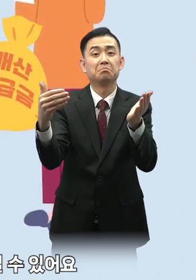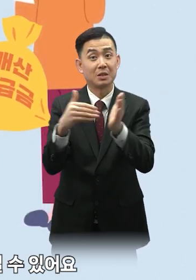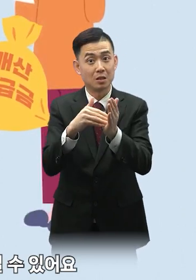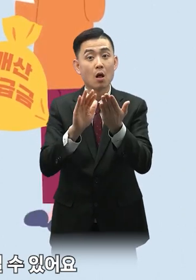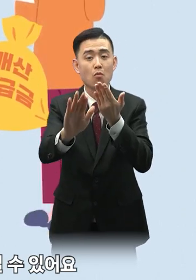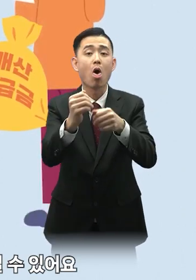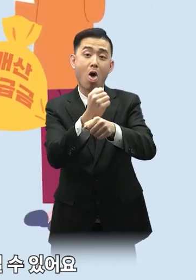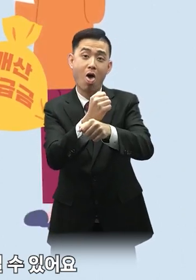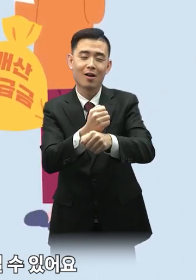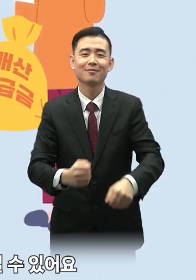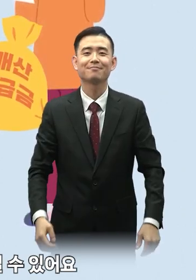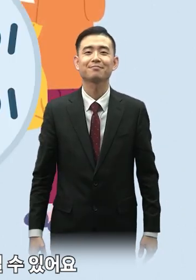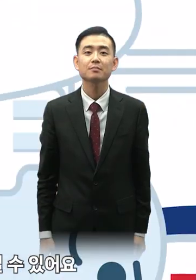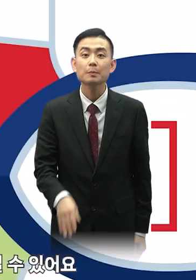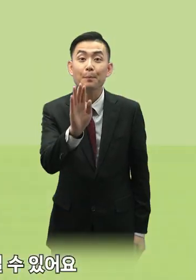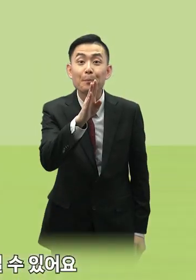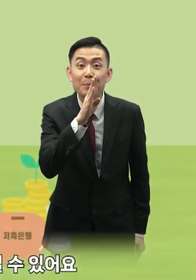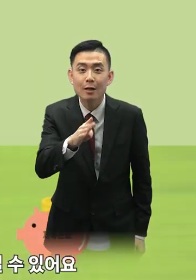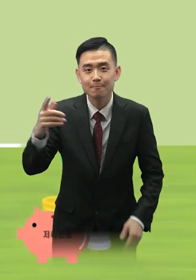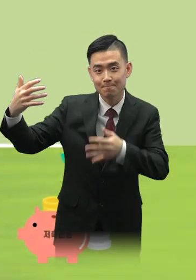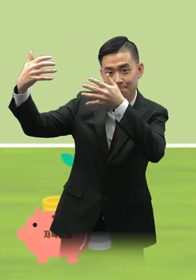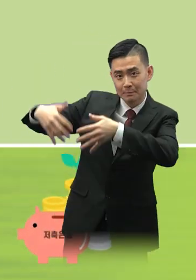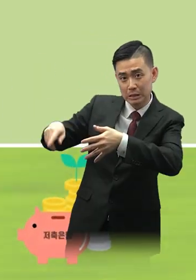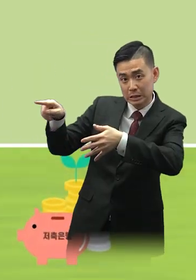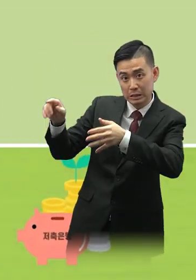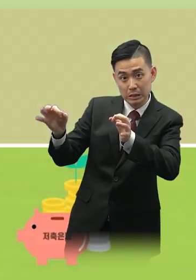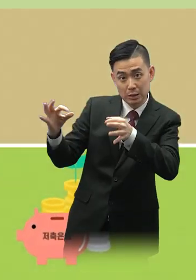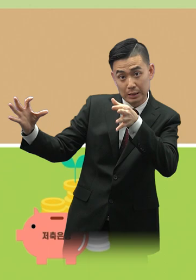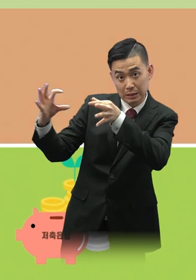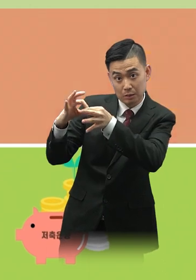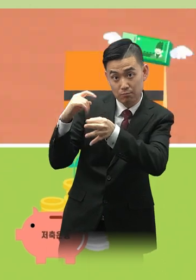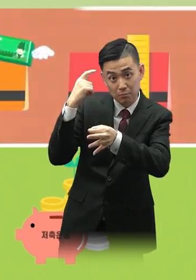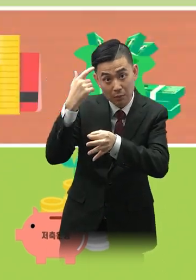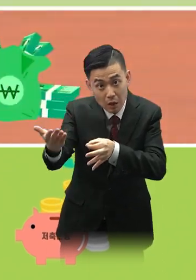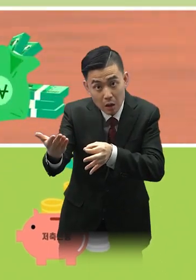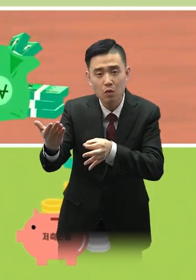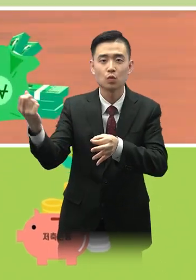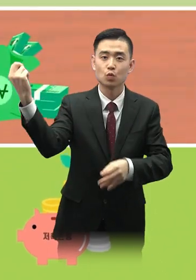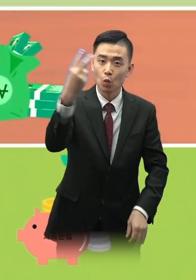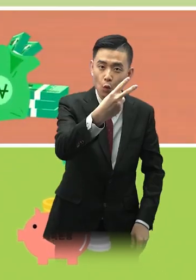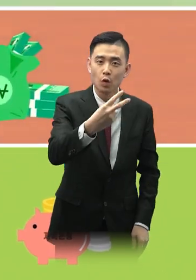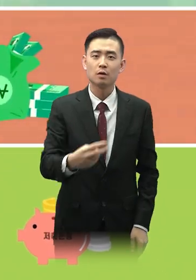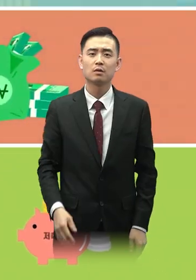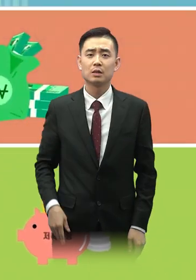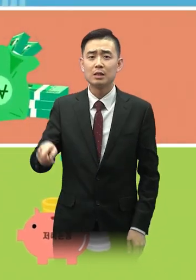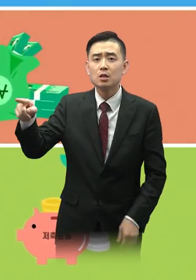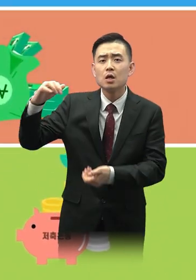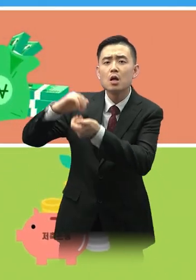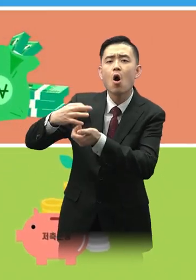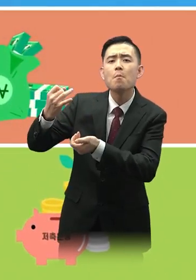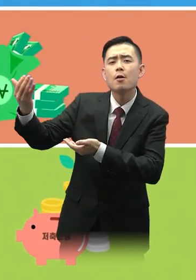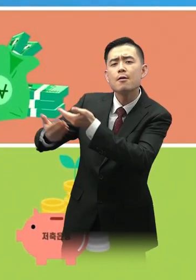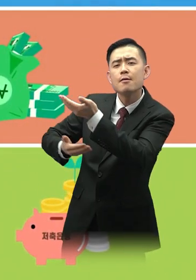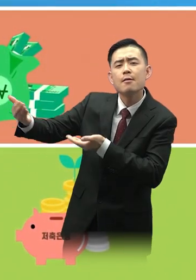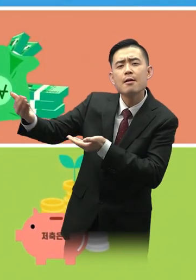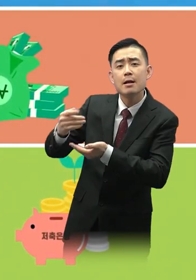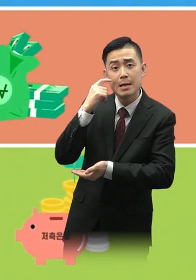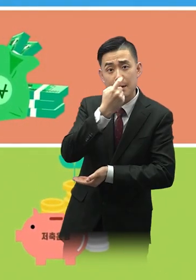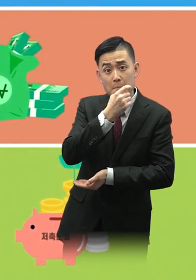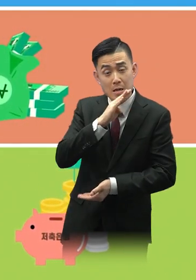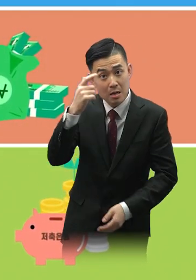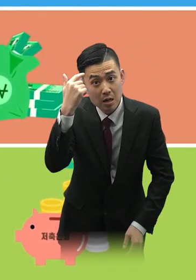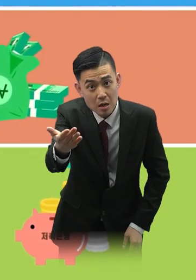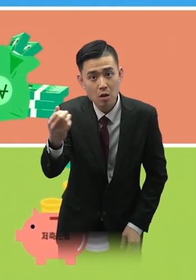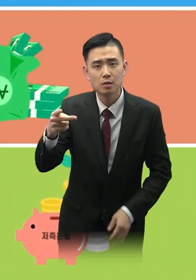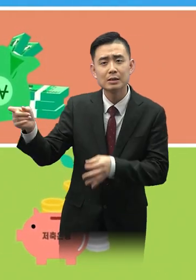일부를 먼저 받아가실 수 있어요. 보호대상 금융회사인지, 보호대상 금융상품인지, 보호 한돈의